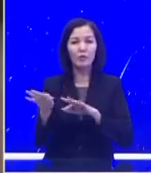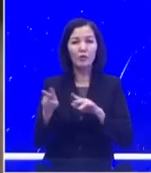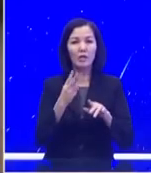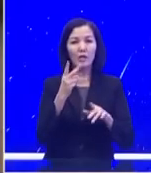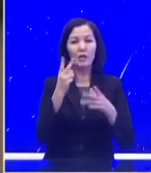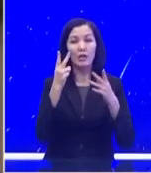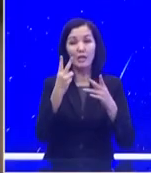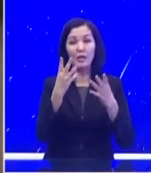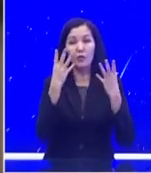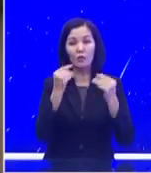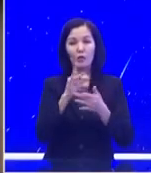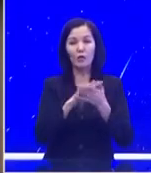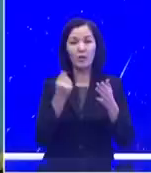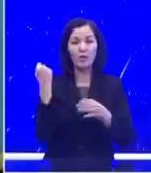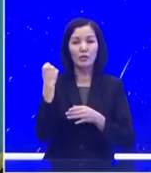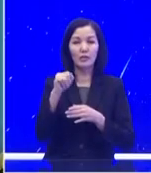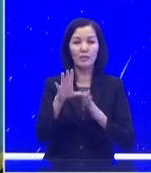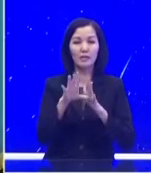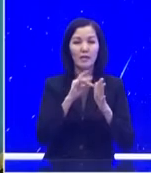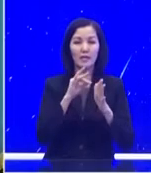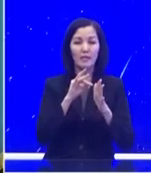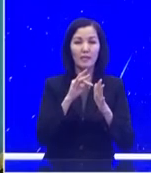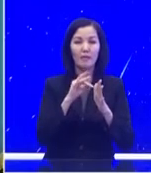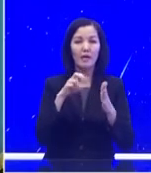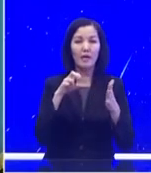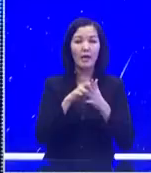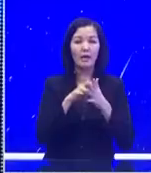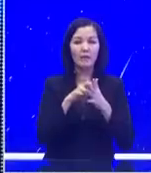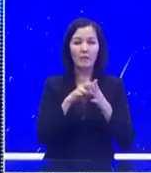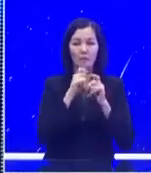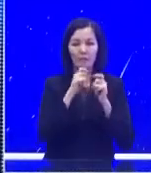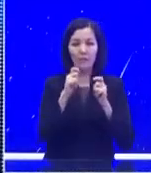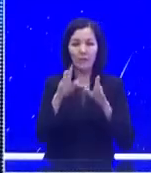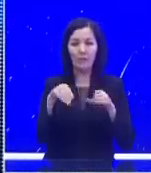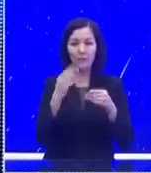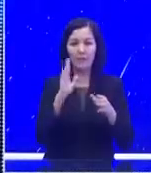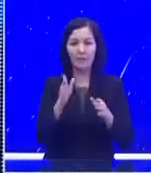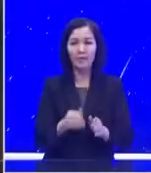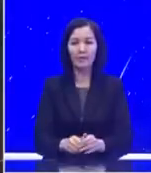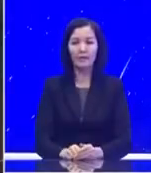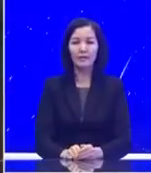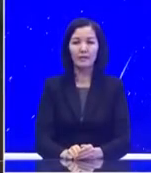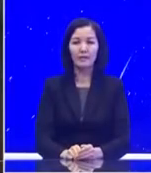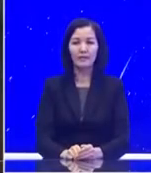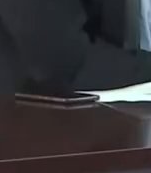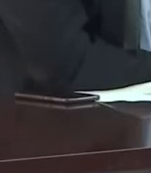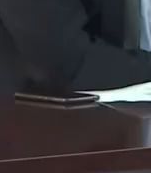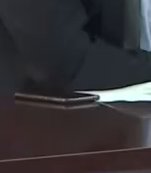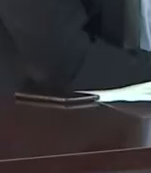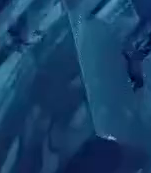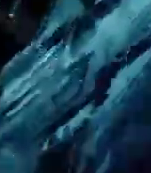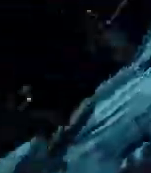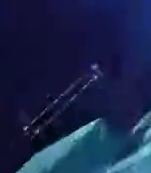күнге жалғасады. Байқау жеңімпаздары анықталып, үміткерлер алғысқа дипломдармен марапатталады. Медет Жұмабай, Әсет Дүйсенбек, Жетісу